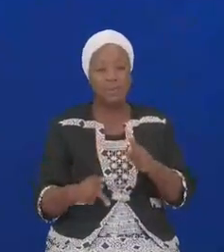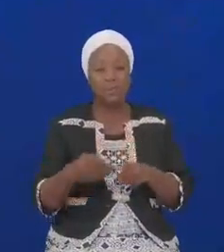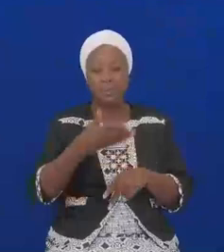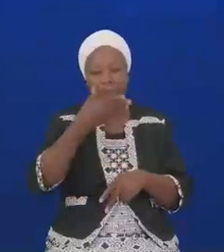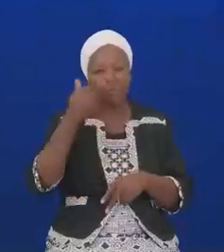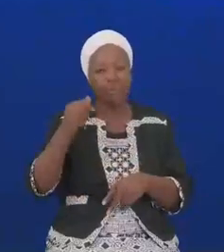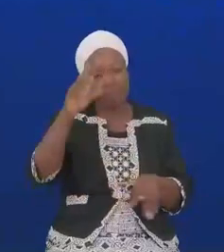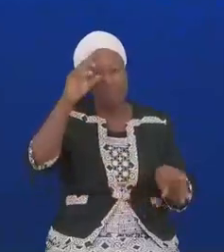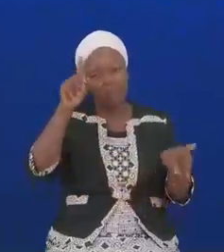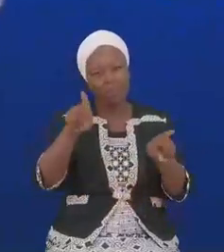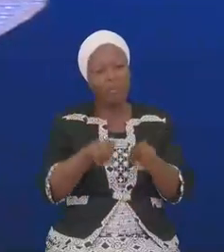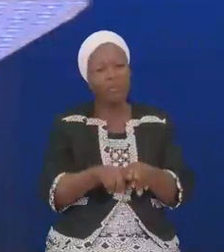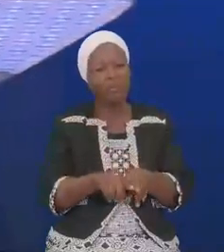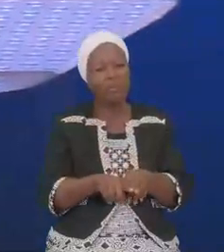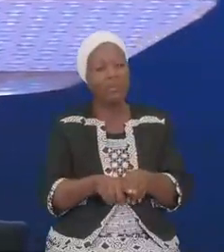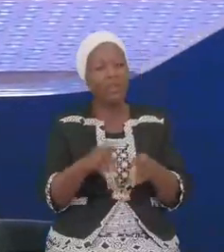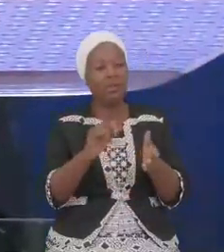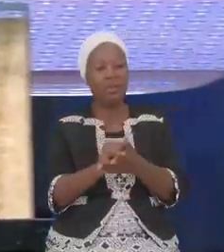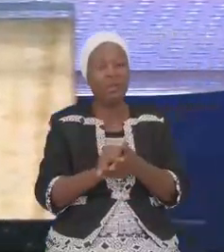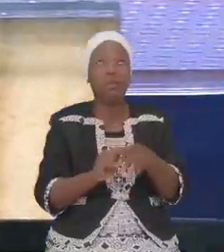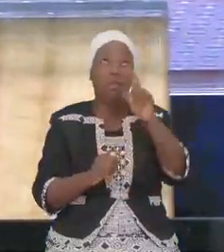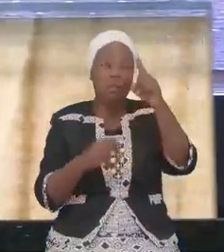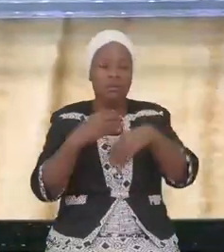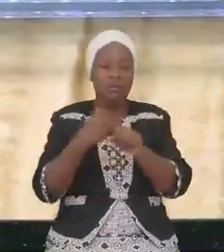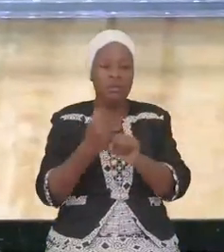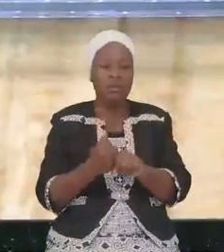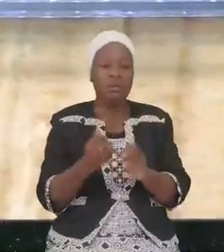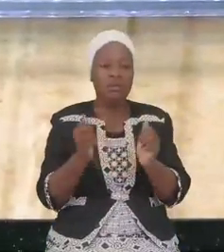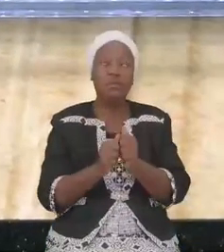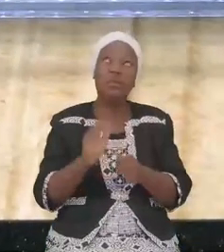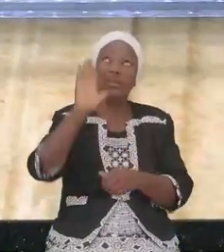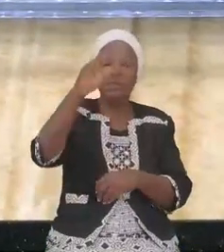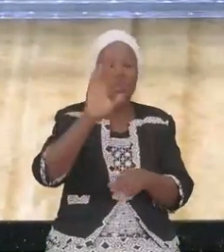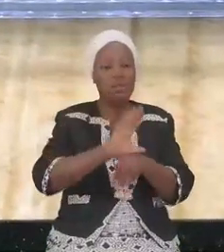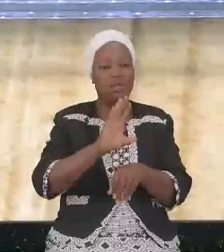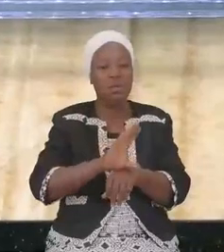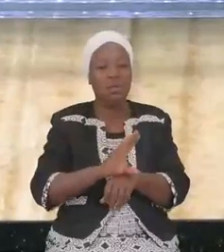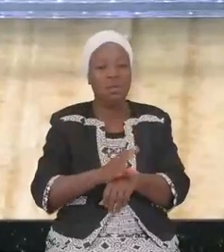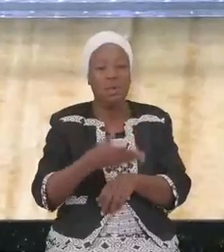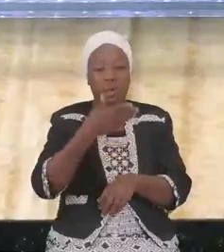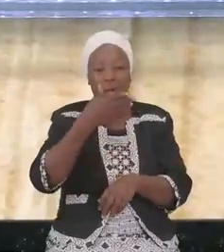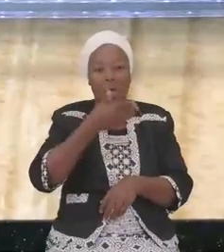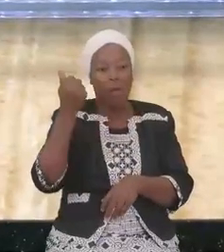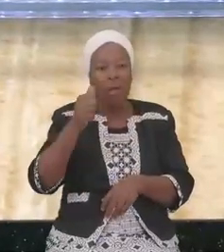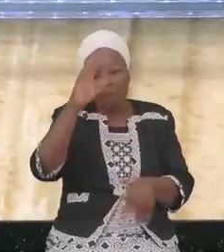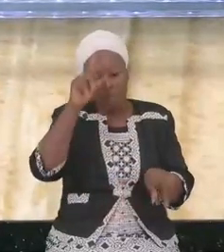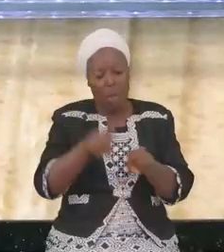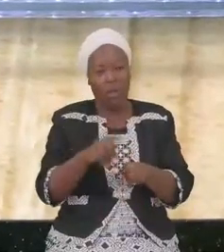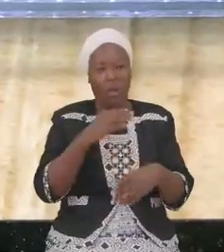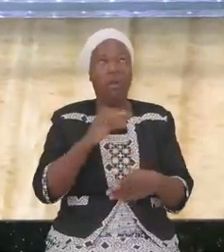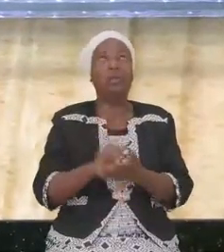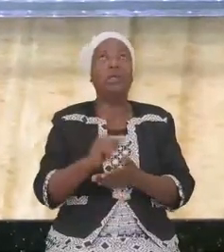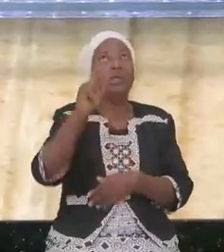alliance qu'il a faite avec son Église, une meilleure alliance qu'il a faite avec son